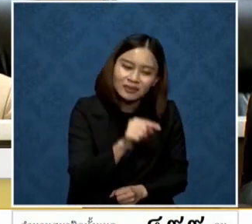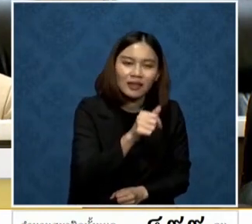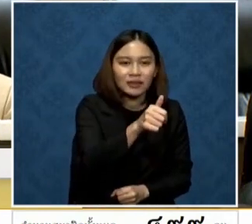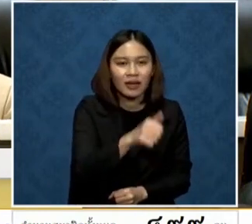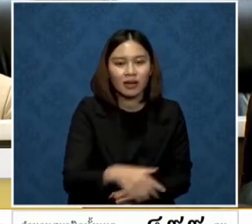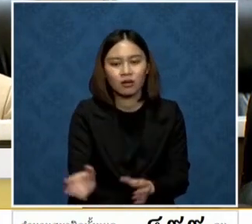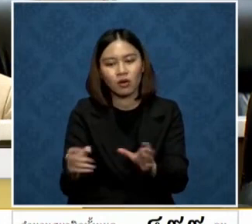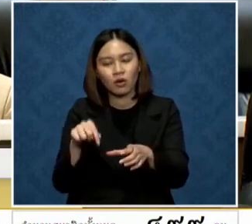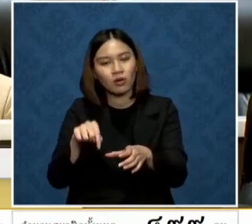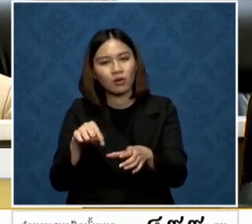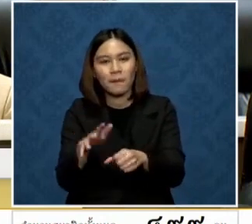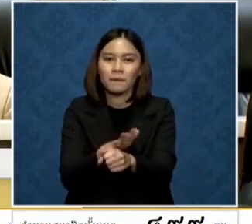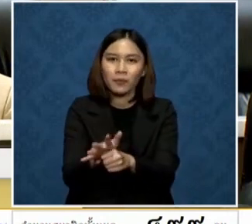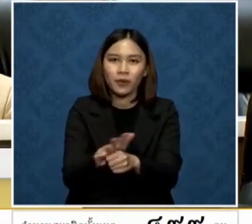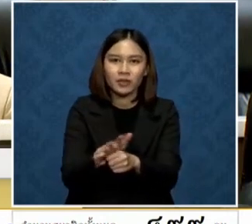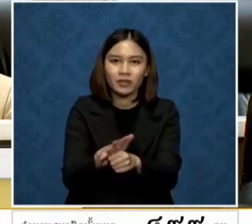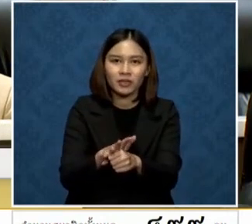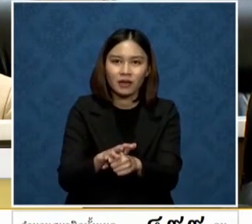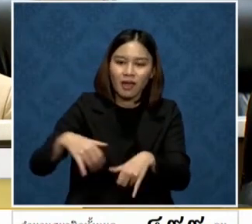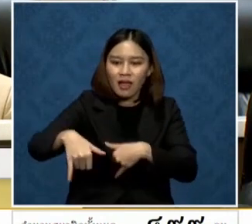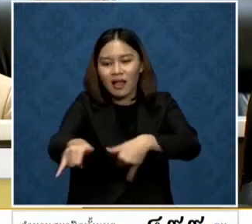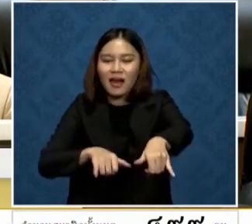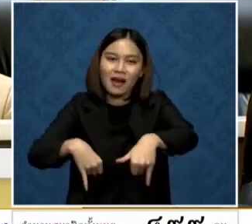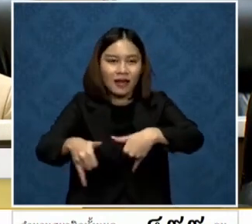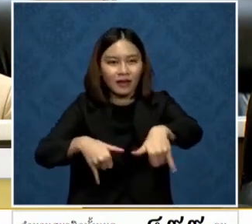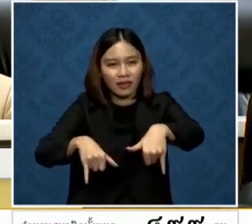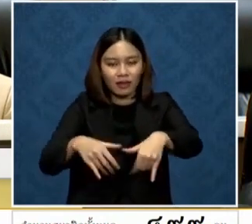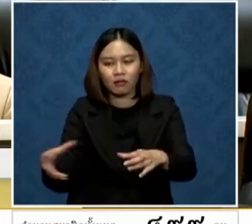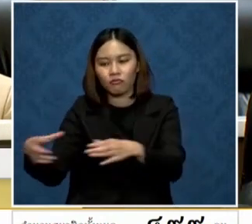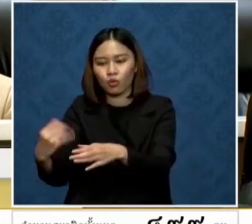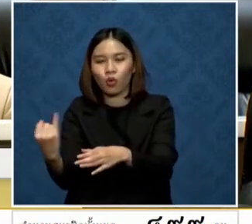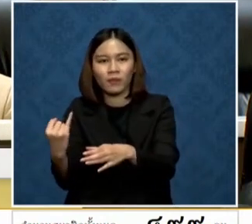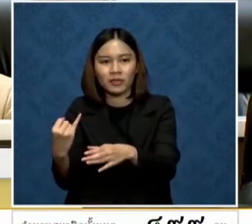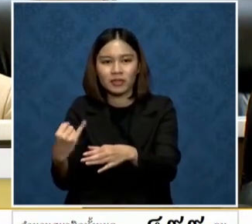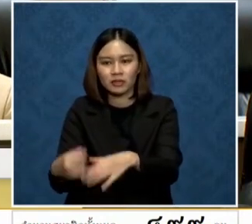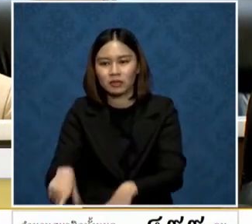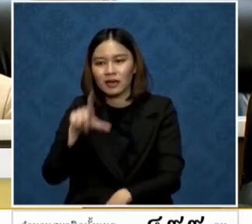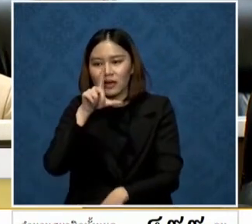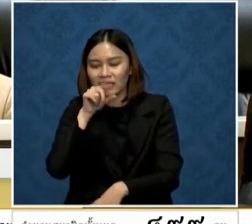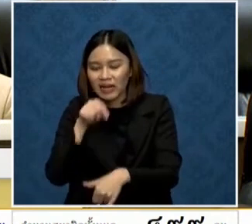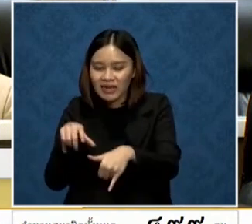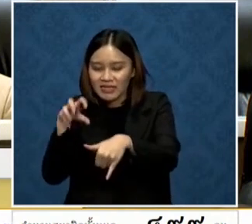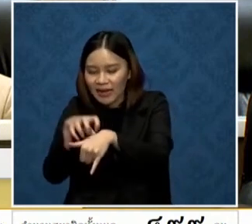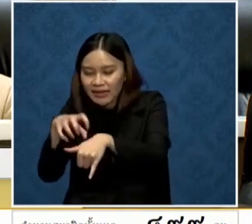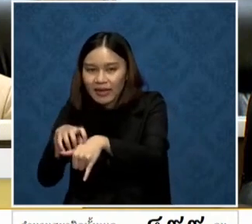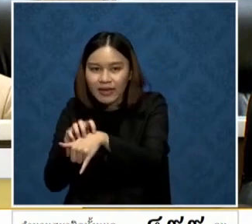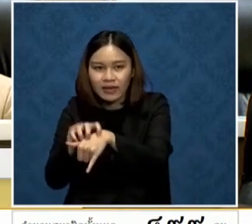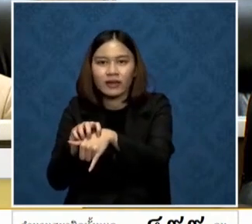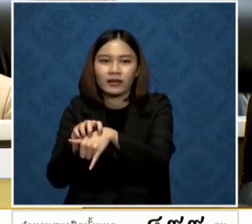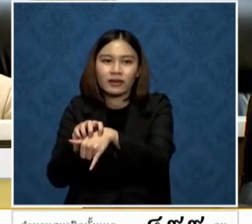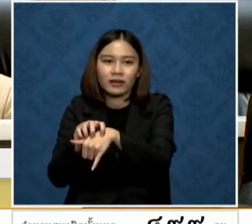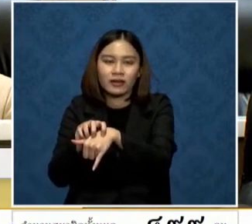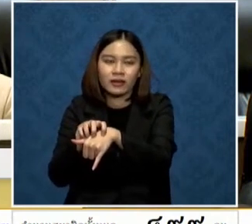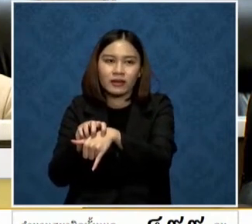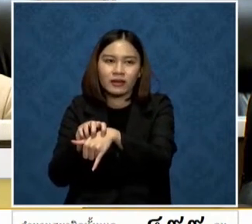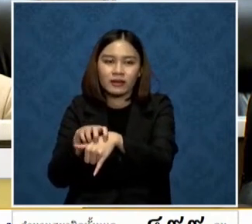ประเภทไม่ปานกลางก็วิ่งไปวิ่งมาแต่ประเภทไม่ดีก็คือกินไก่กัดลูกกัดหลานไอ้